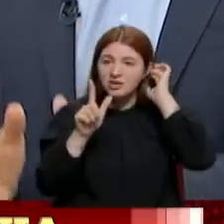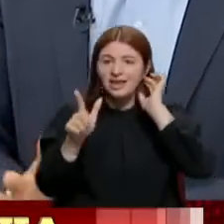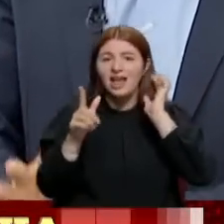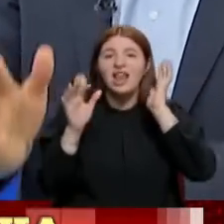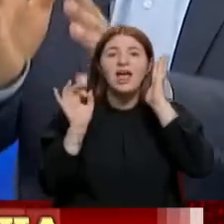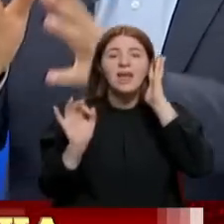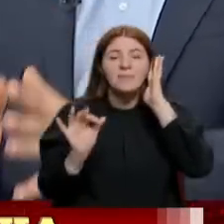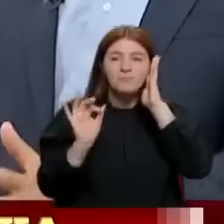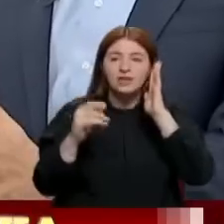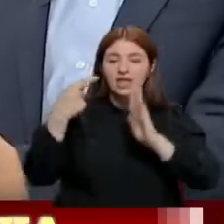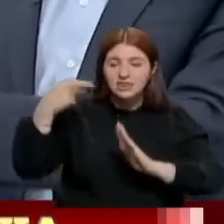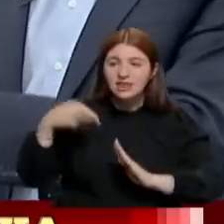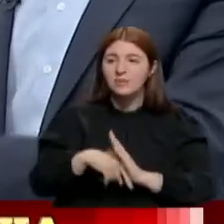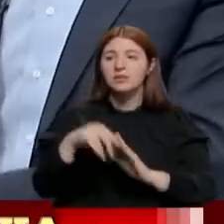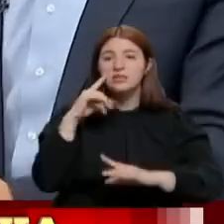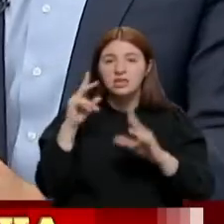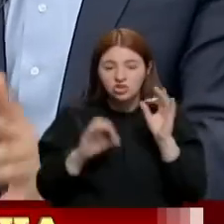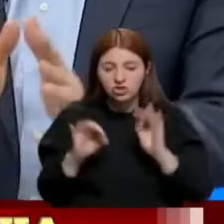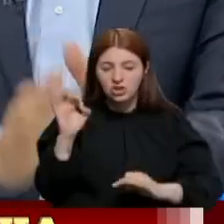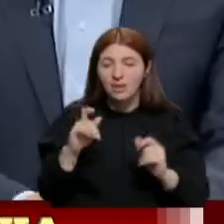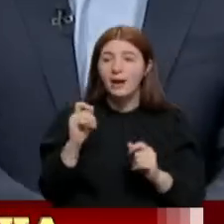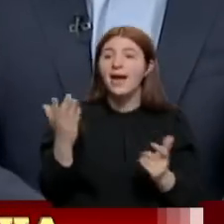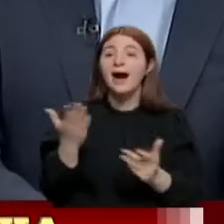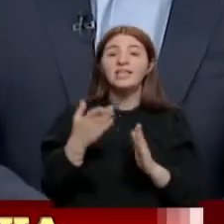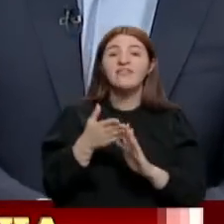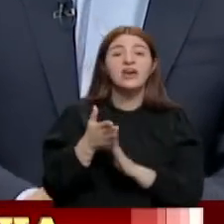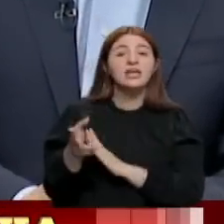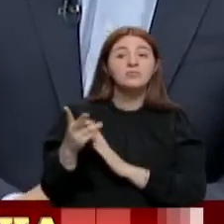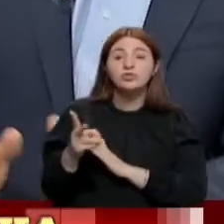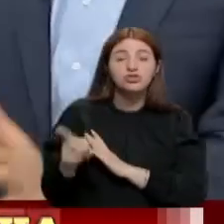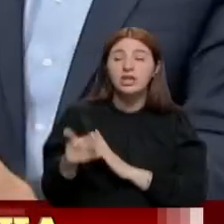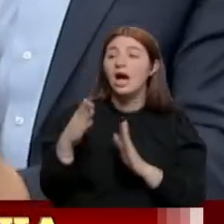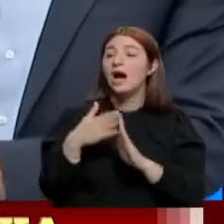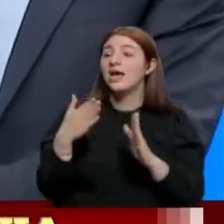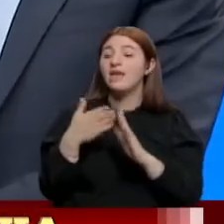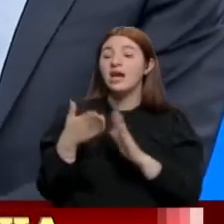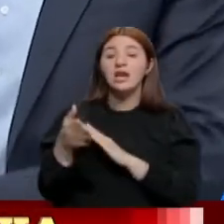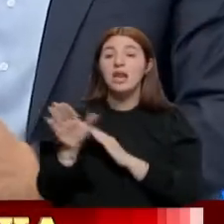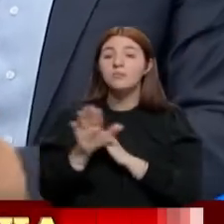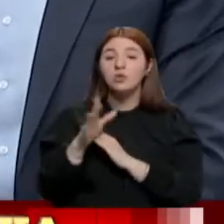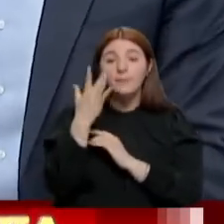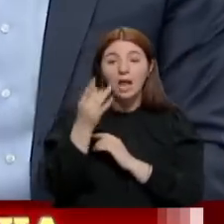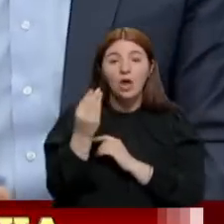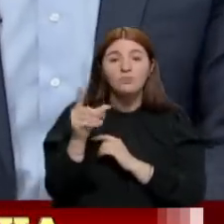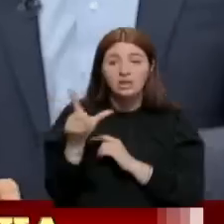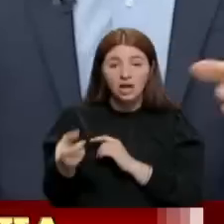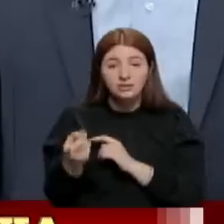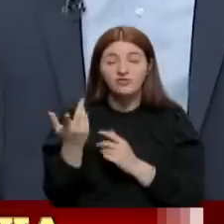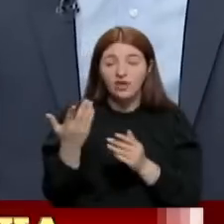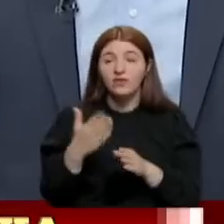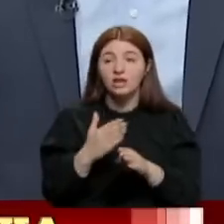gereken derhal derinlemesine inceleme yapılarak hangi eve girilebileceğinin, hangi eve girilemeyeceğinin belirlenmesidir.